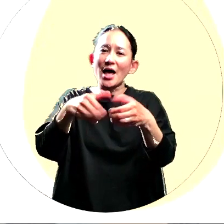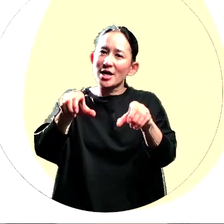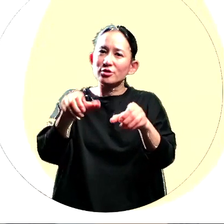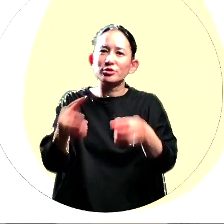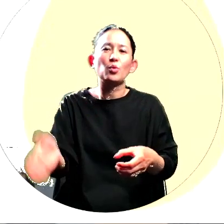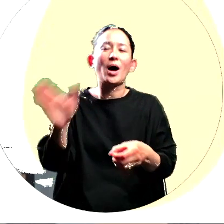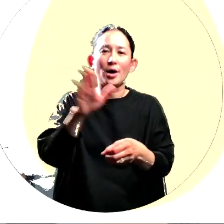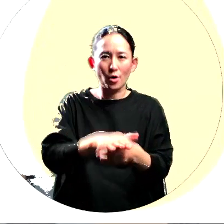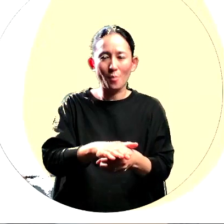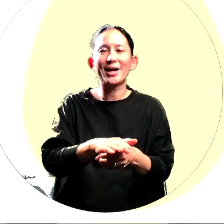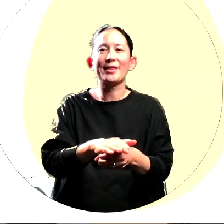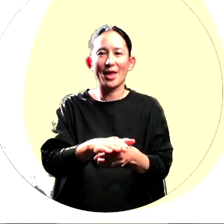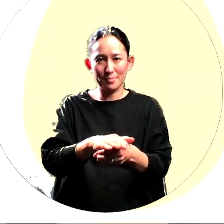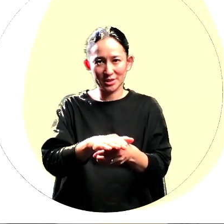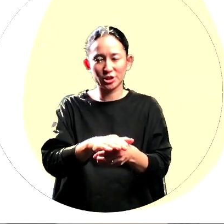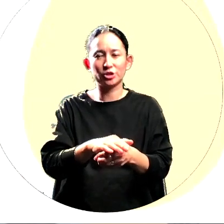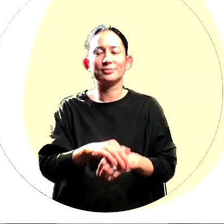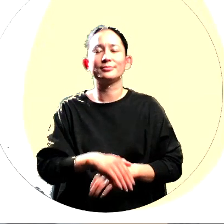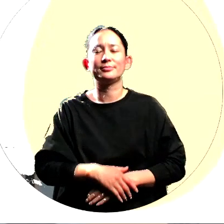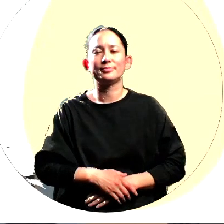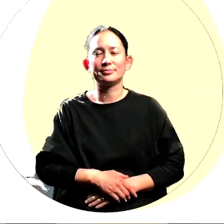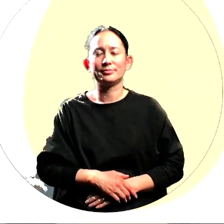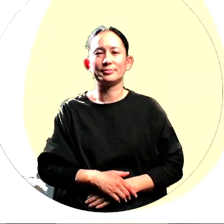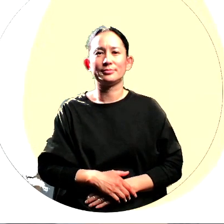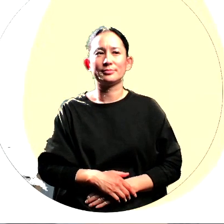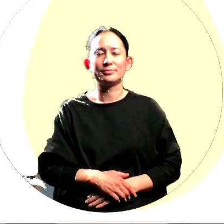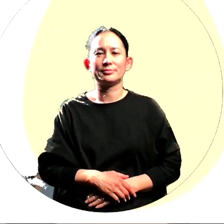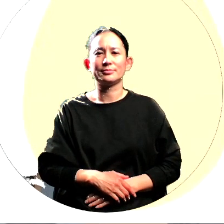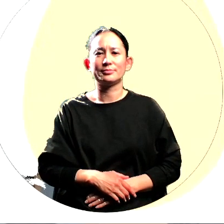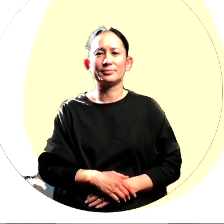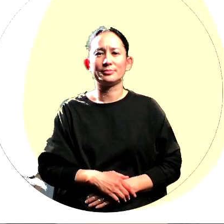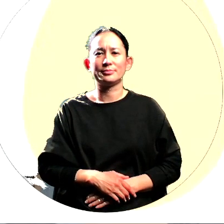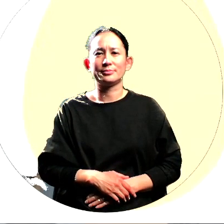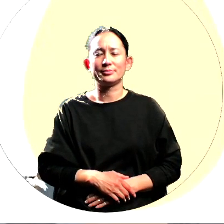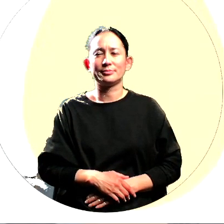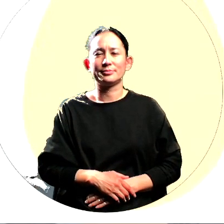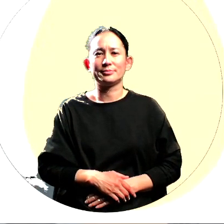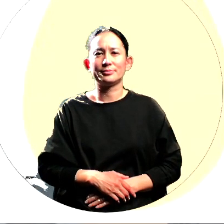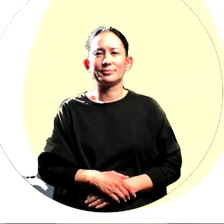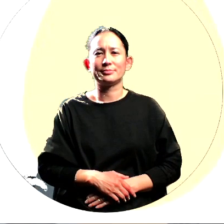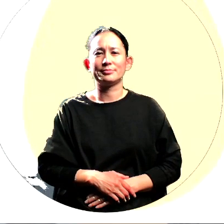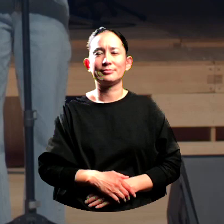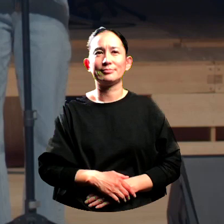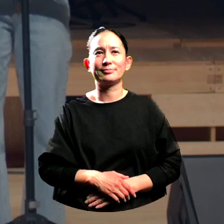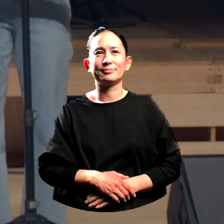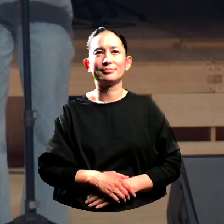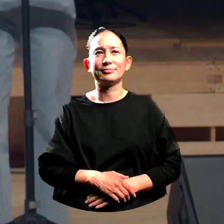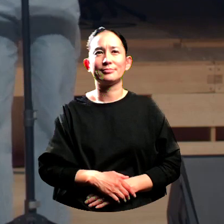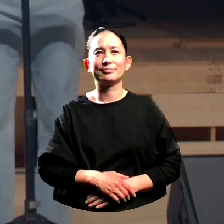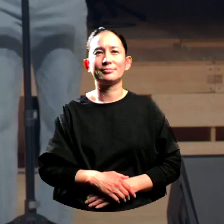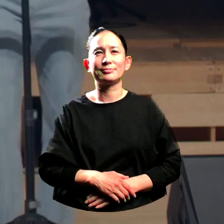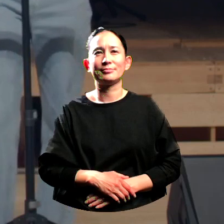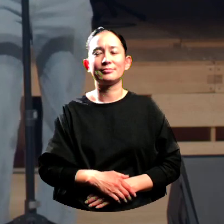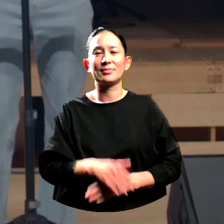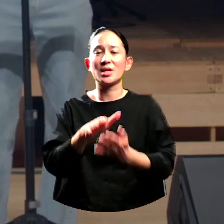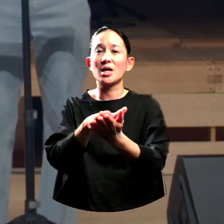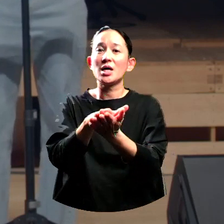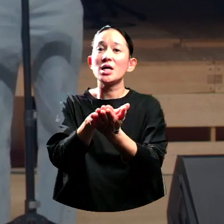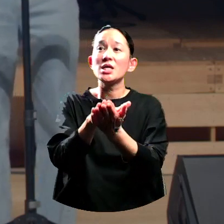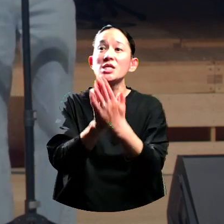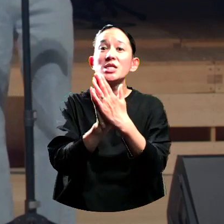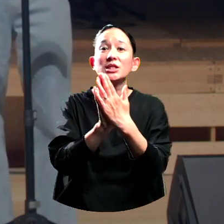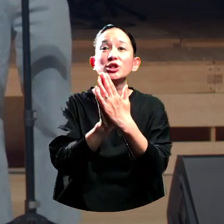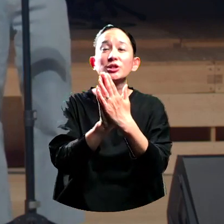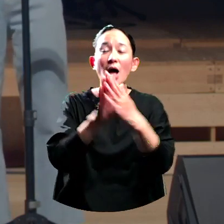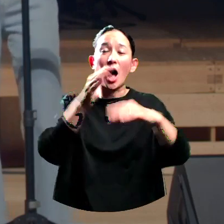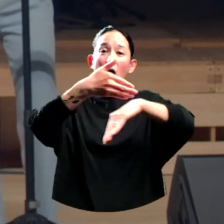められてるんですよね。 And that symbol of life is the meaning of Easter eggs. ちなみにイースター島ってあるで